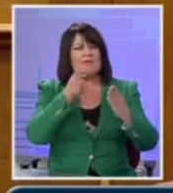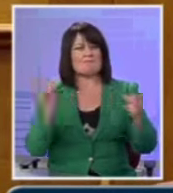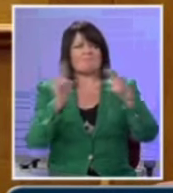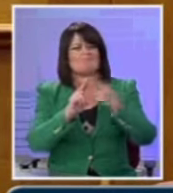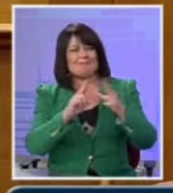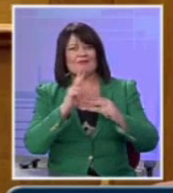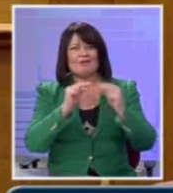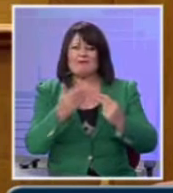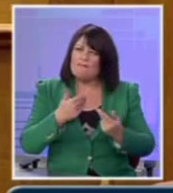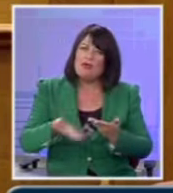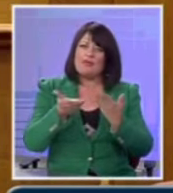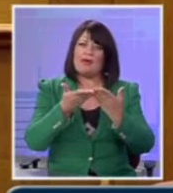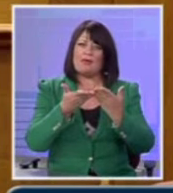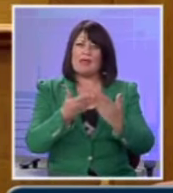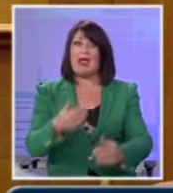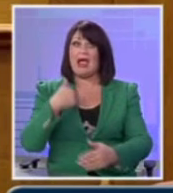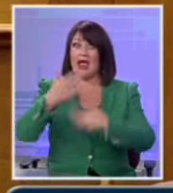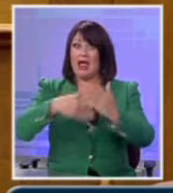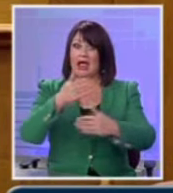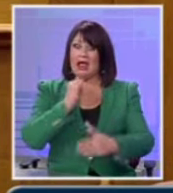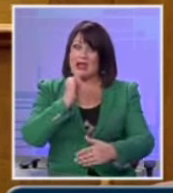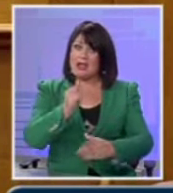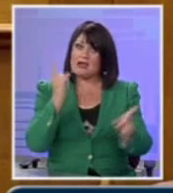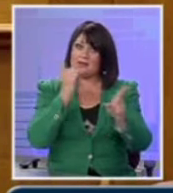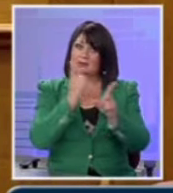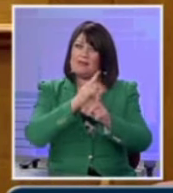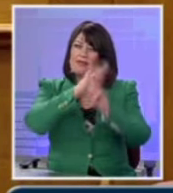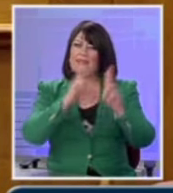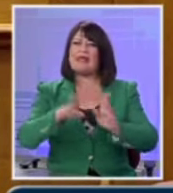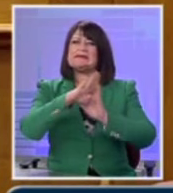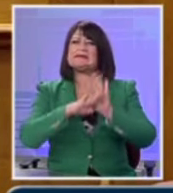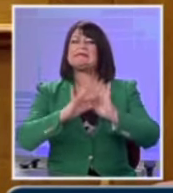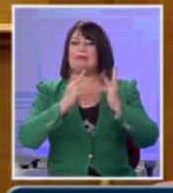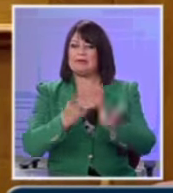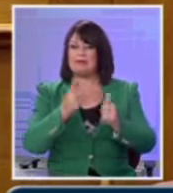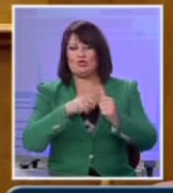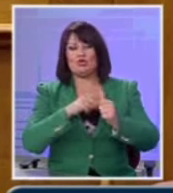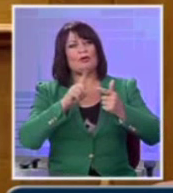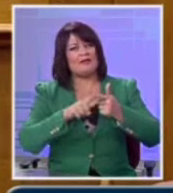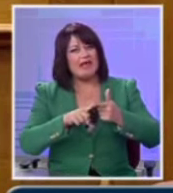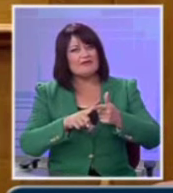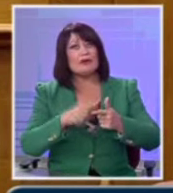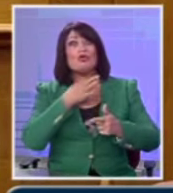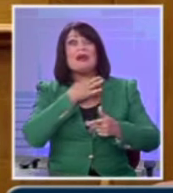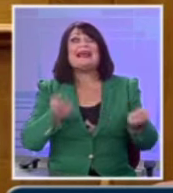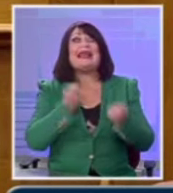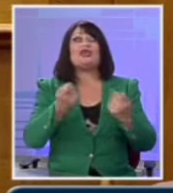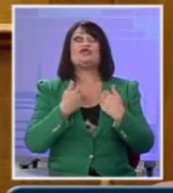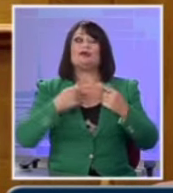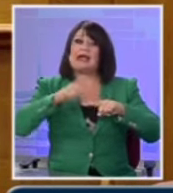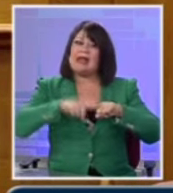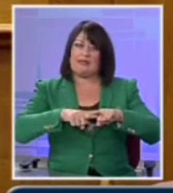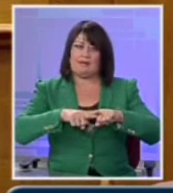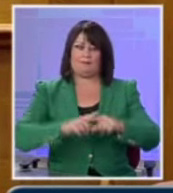πρώτον μας δίνει μια μακρόχρονη ειδίκευση στο διεθνές σύστημα και δεύτερον μας κάνει χρήσιμους σε όλο αυτό το